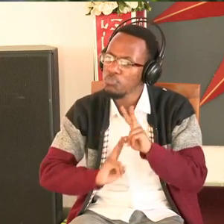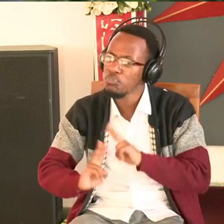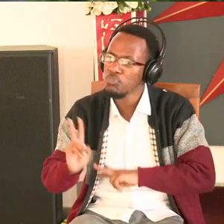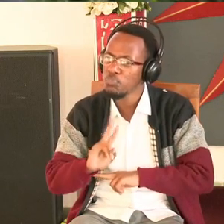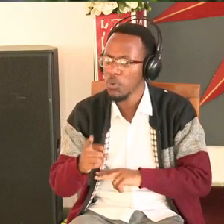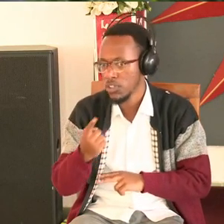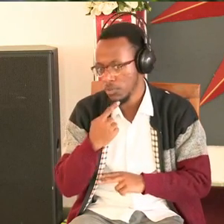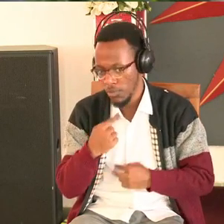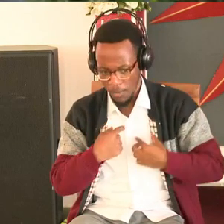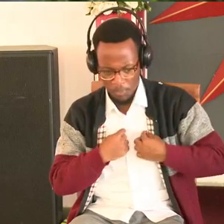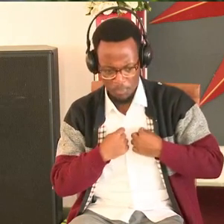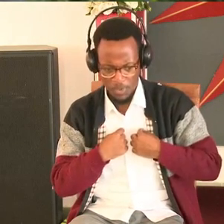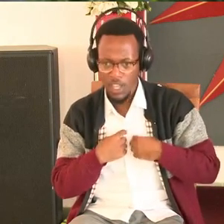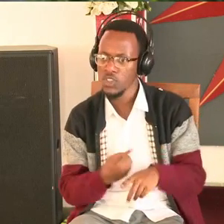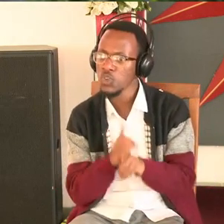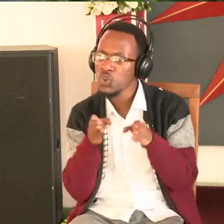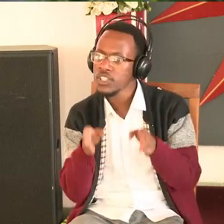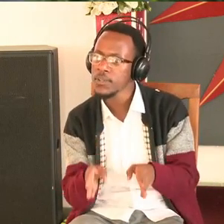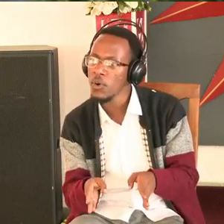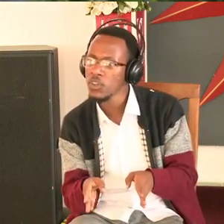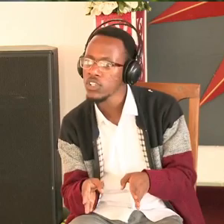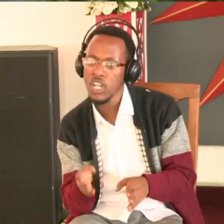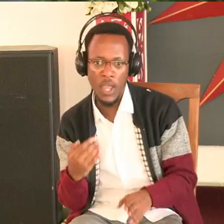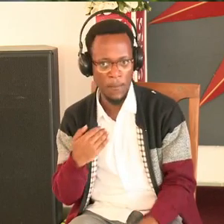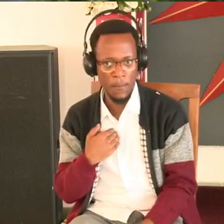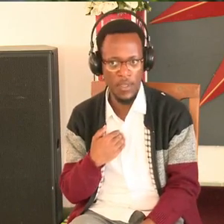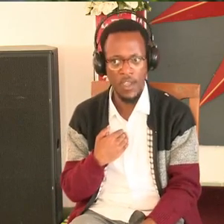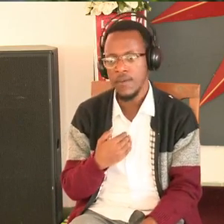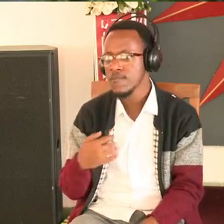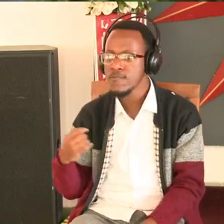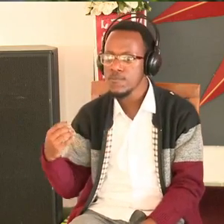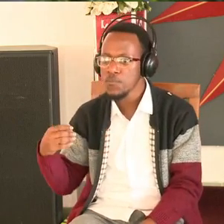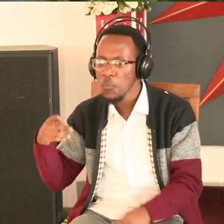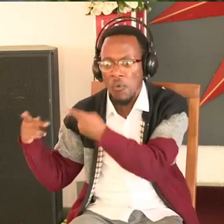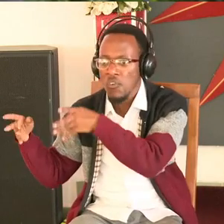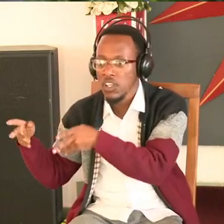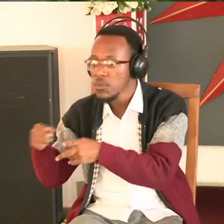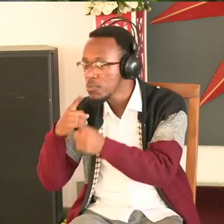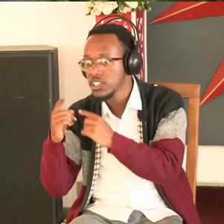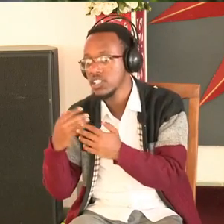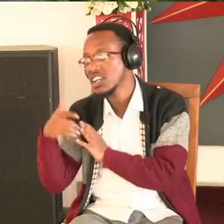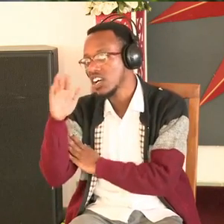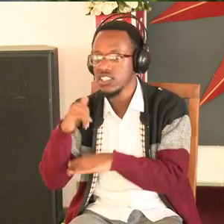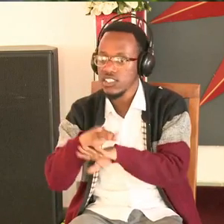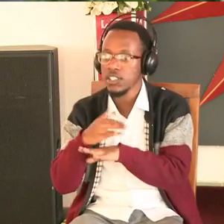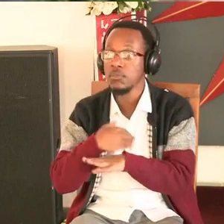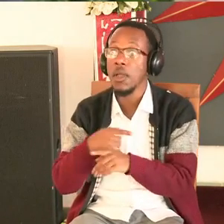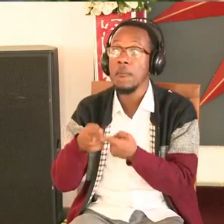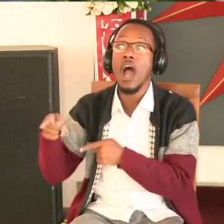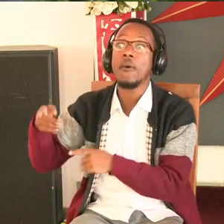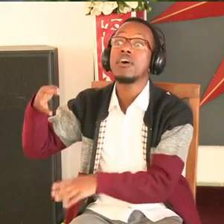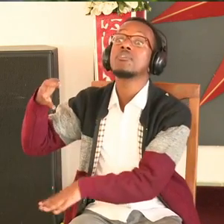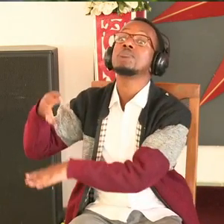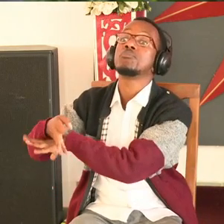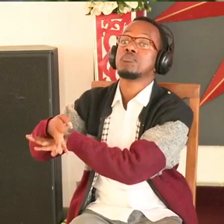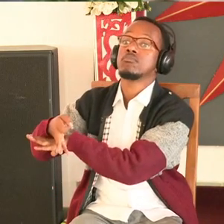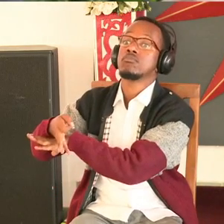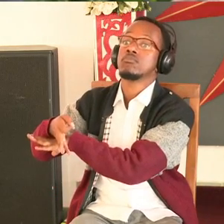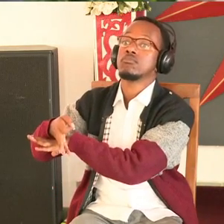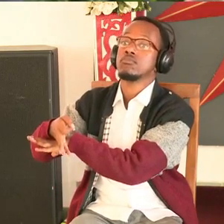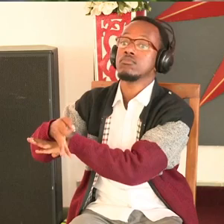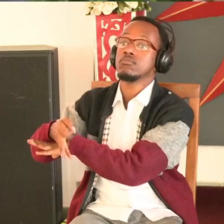biyita biyita intumwa bavuga ko batumwe ariko ari abanyabinyoma ibyahishuwe bice biri umurongo wa